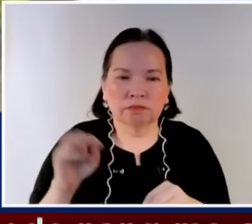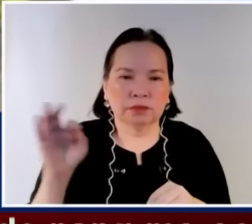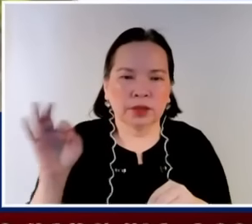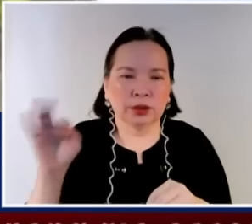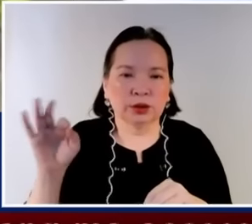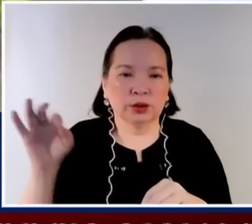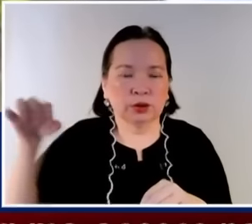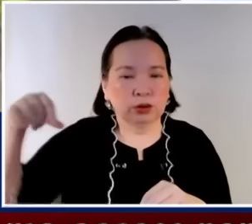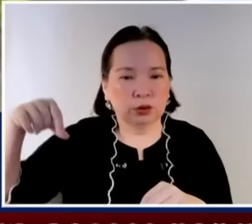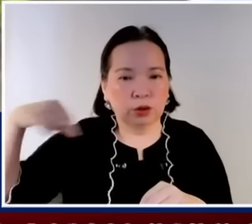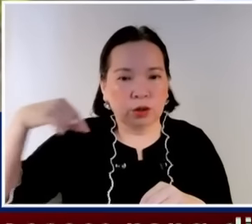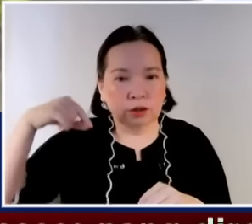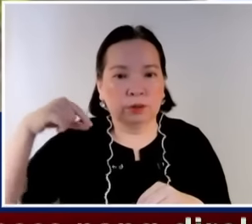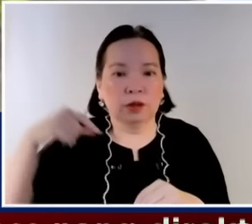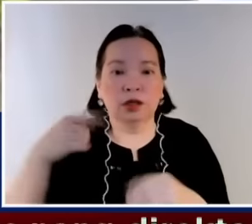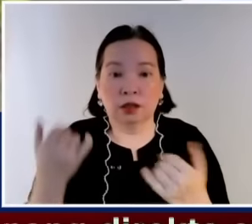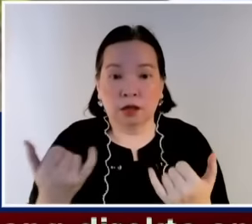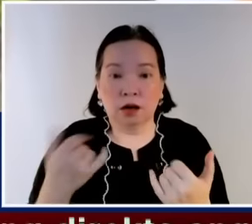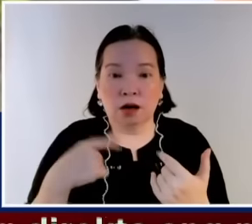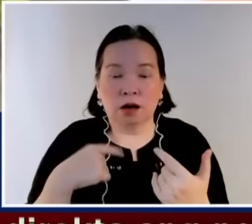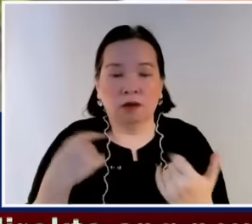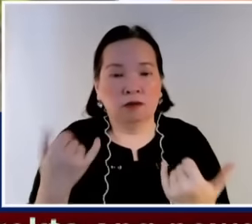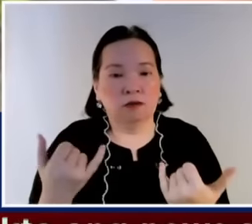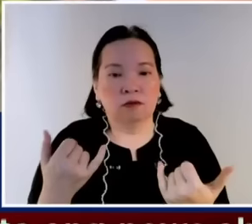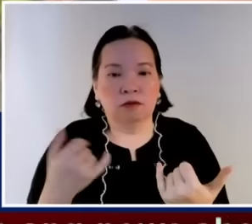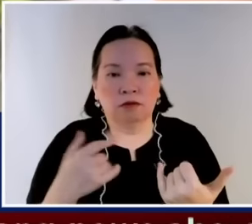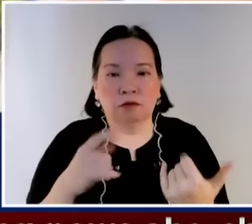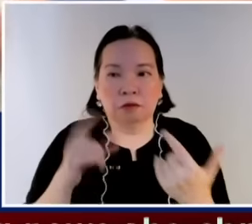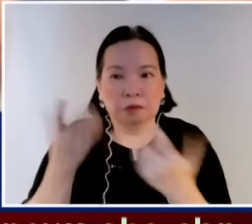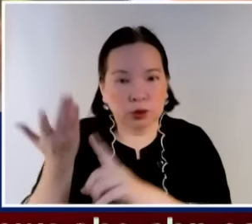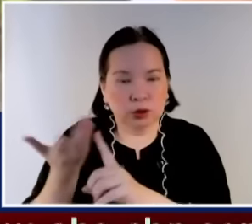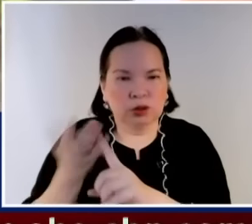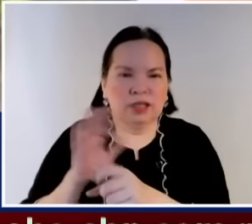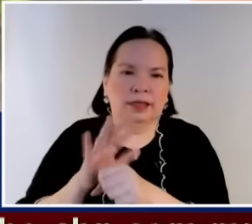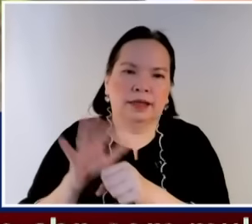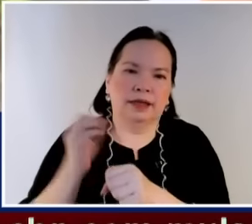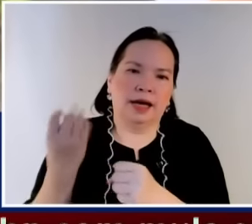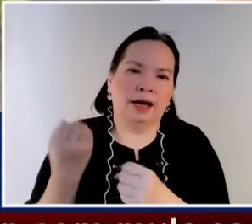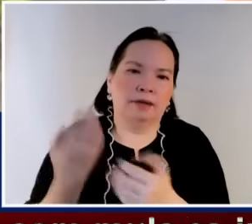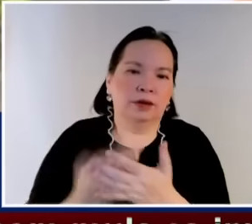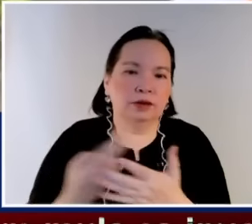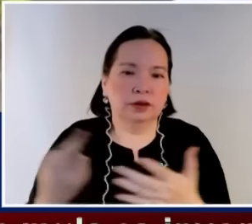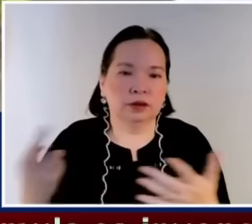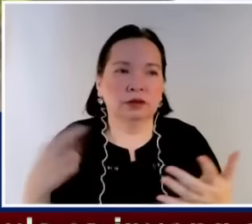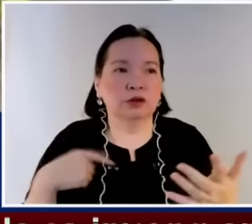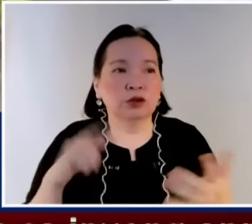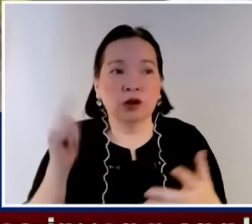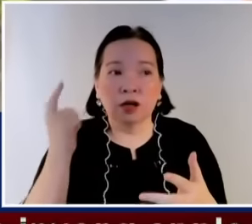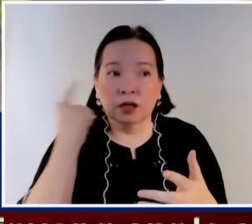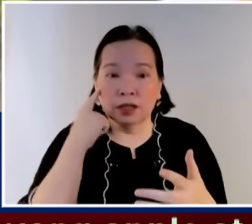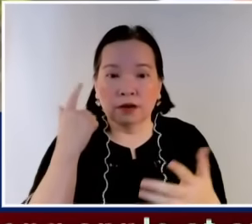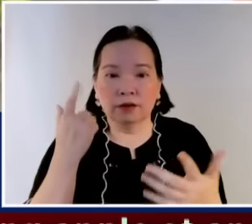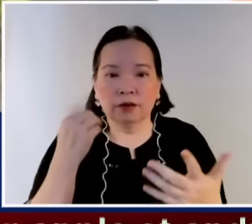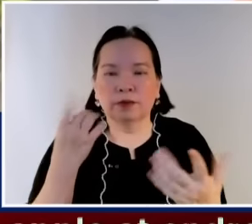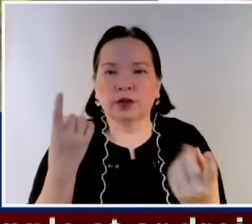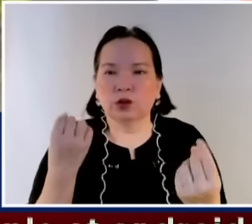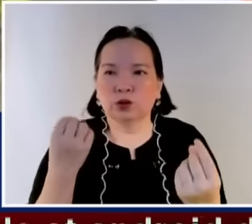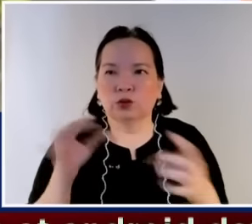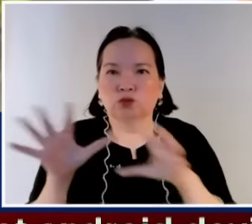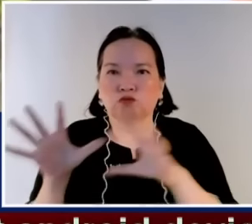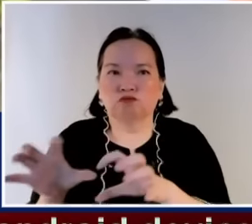Especially in cases like this where we are faced with somebody with a lot of resources, it is a tool of the government to freeze assets